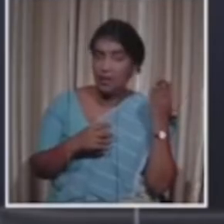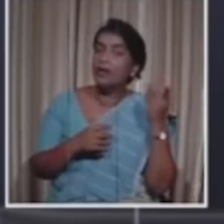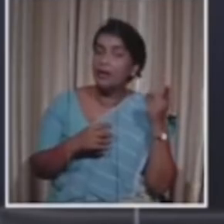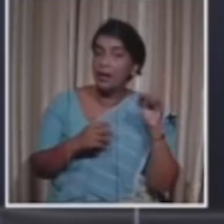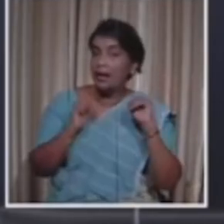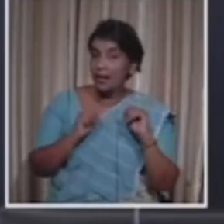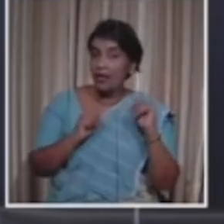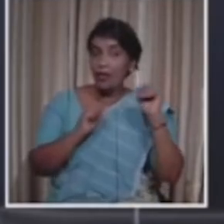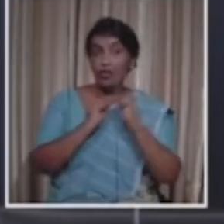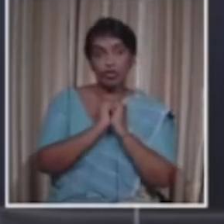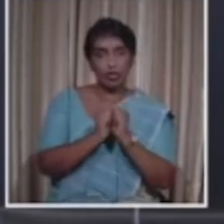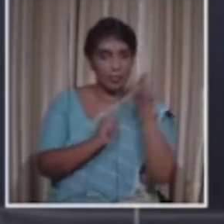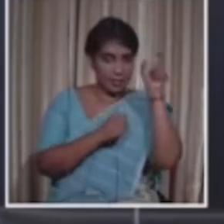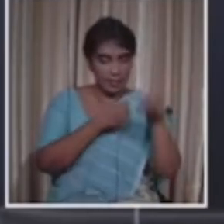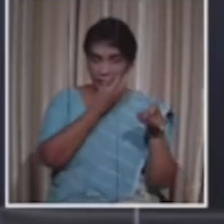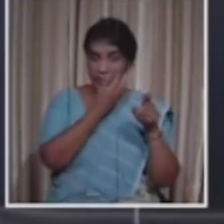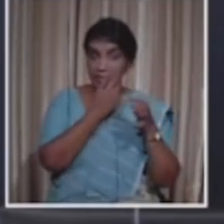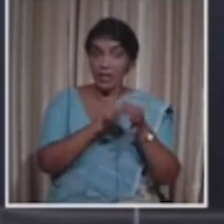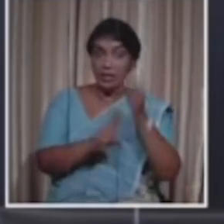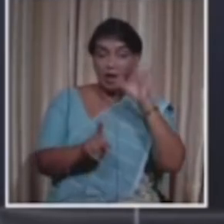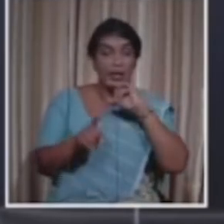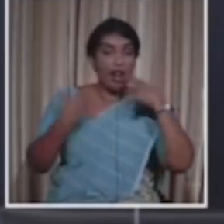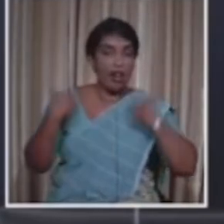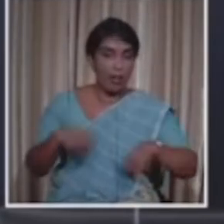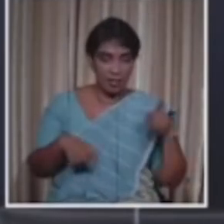මොකද එතුමා වෘත්තිකේ ජනාධිපති නීතිඥයෙක්